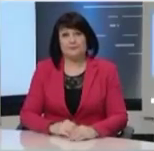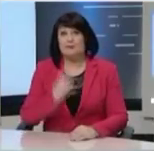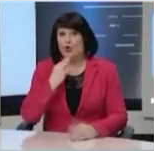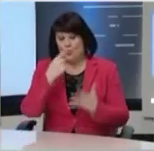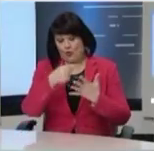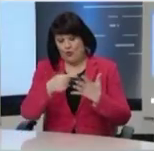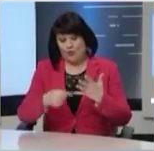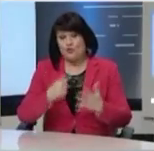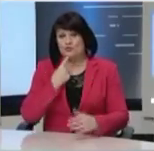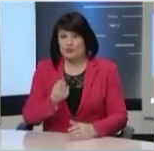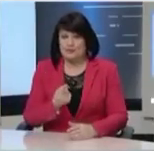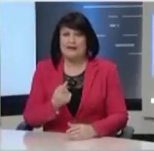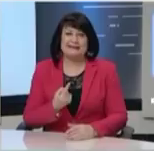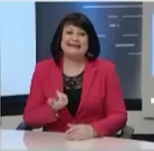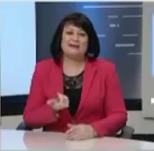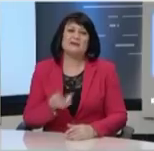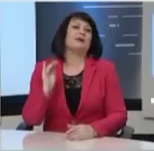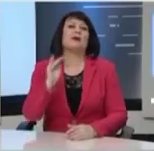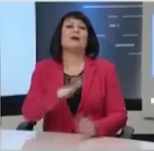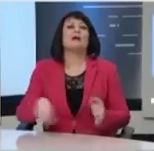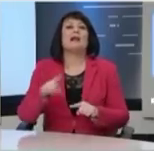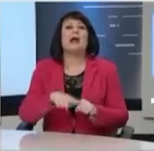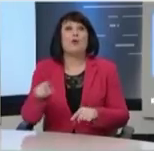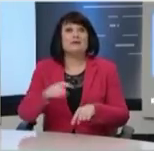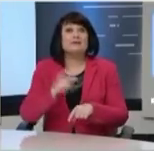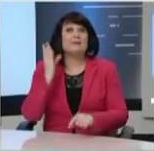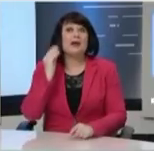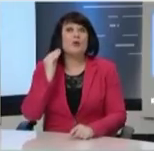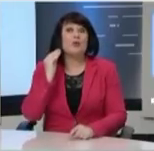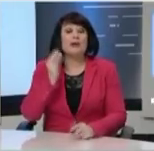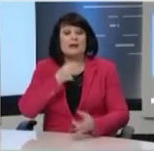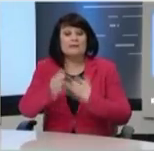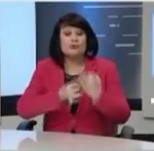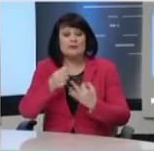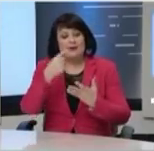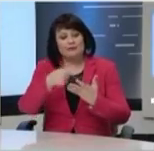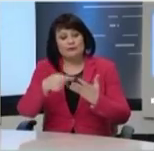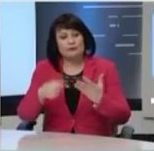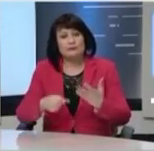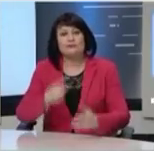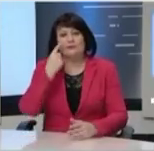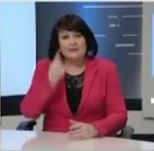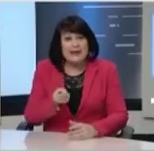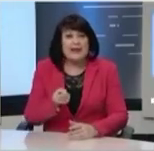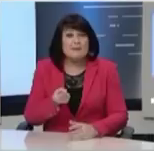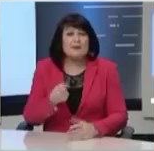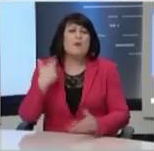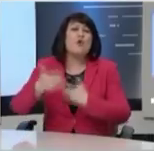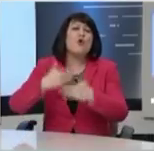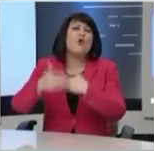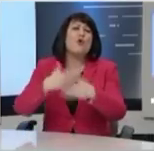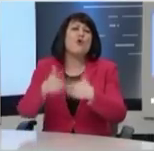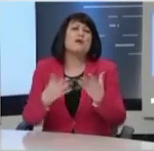Αναφέρθηκα όμως σε αυτές απευθυνόμενος στον ελληνικό λαό που μας ακούει αυτή τη στιγμή και βλέπει ότι μετά από πολλά